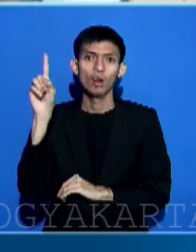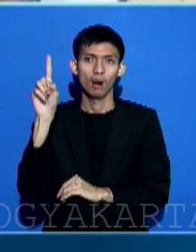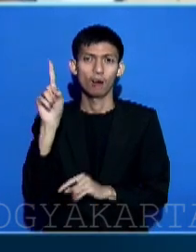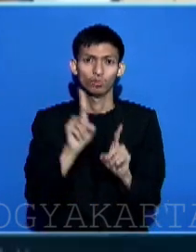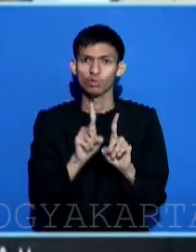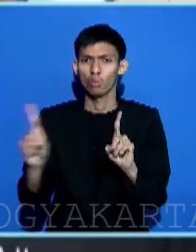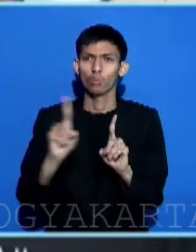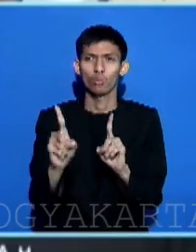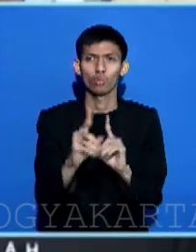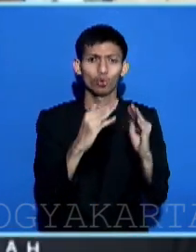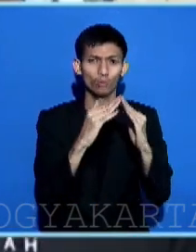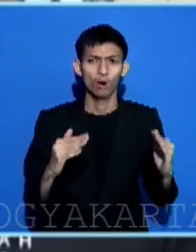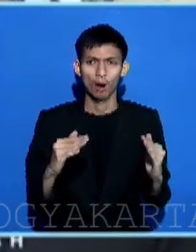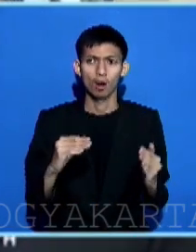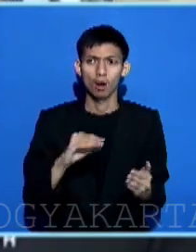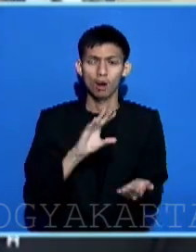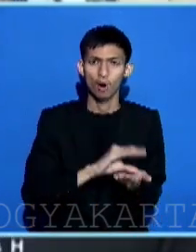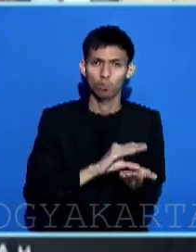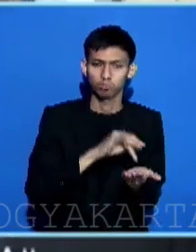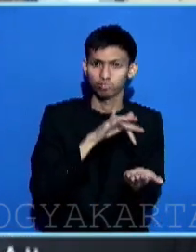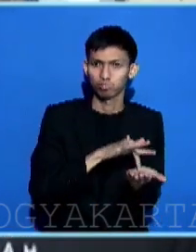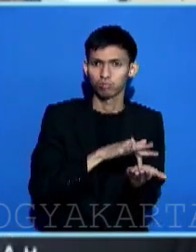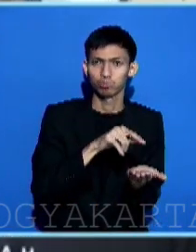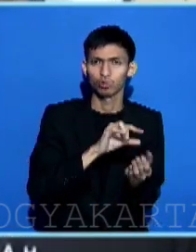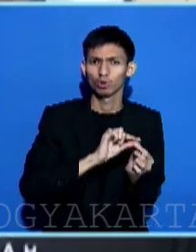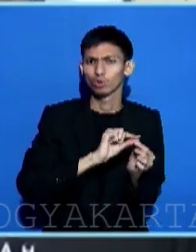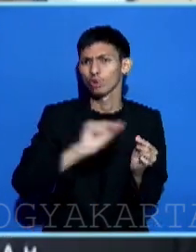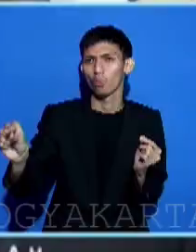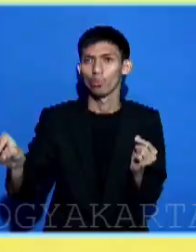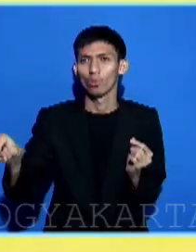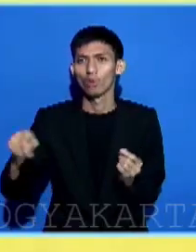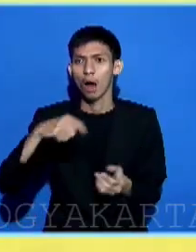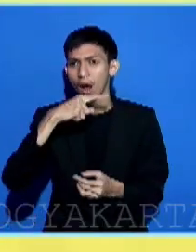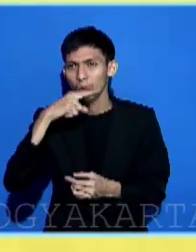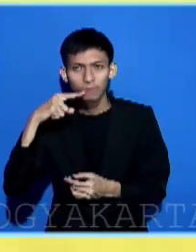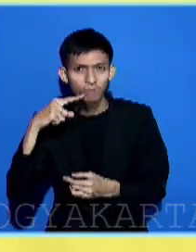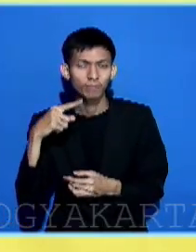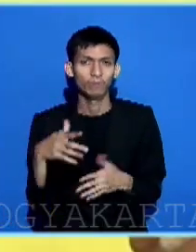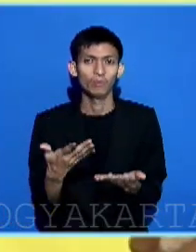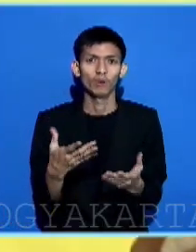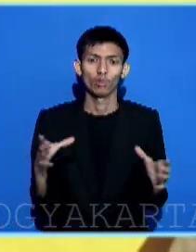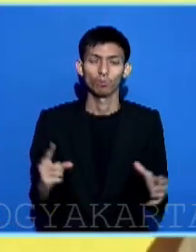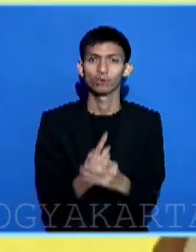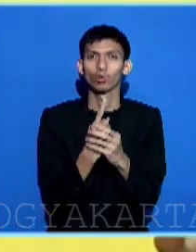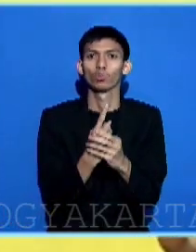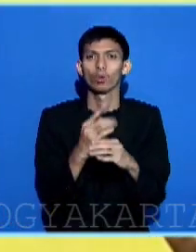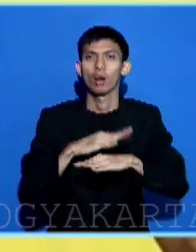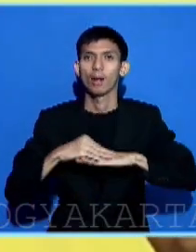springbed jauh dari kentaki dan Insyaallah kita menyatu dengan alam manfaat apa yang bisa